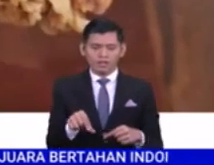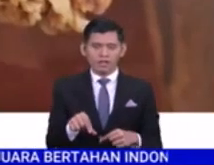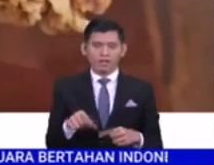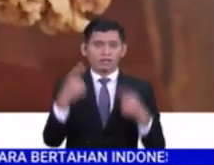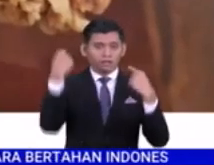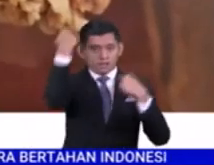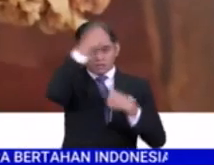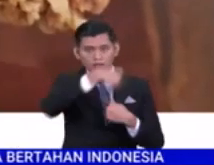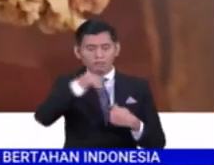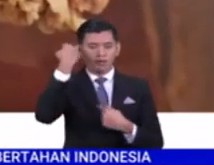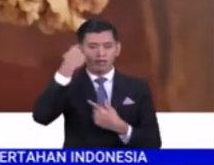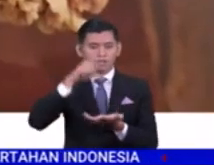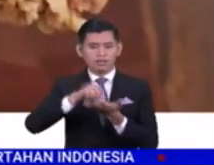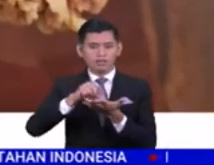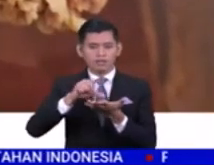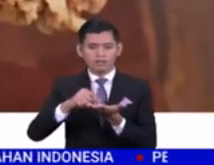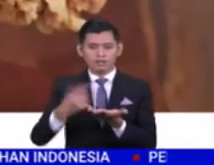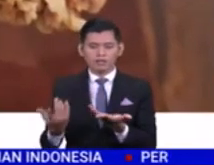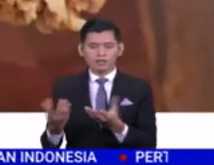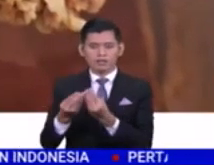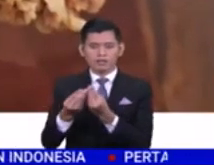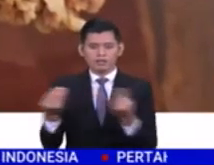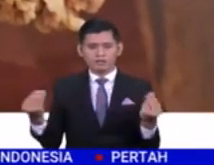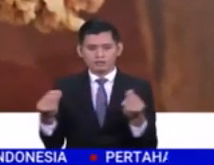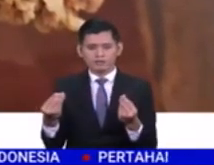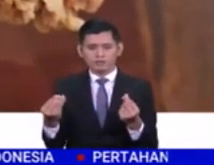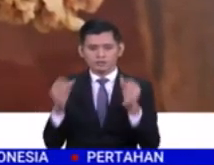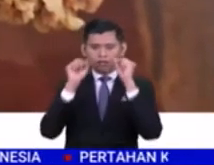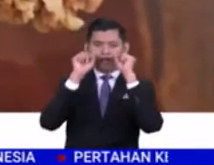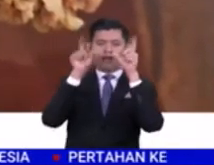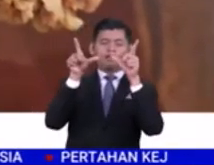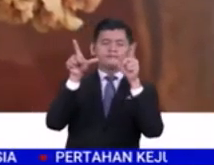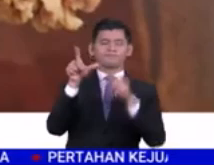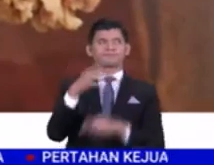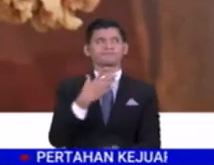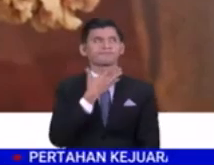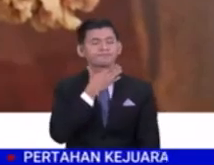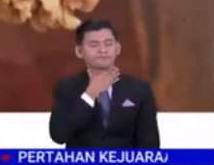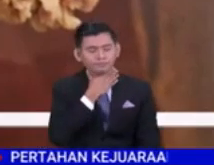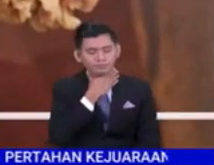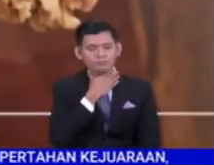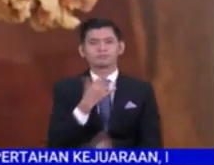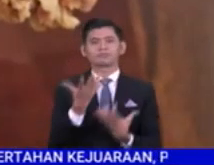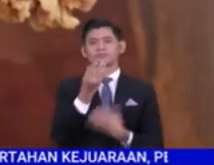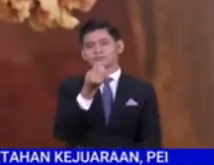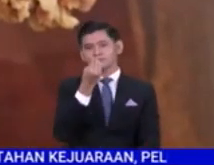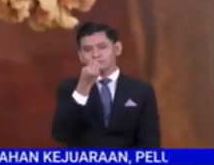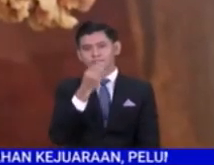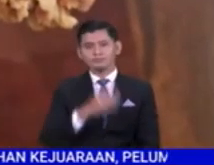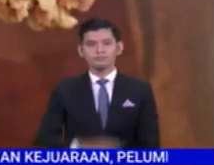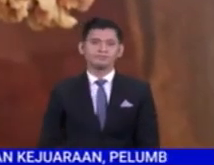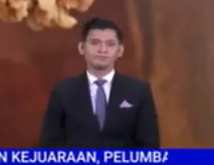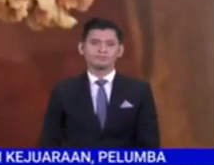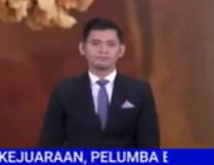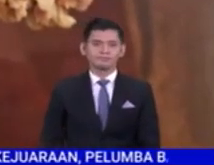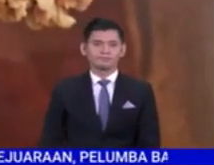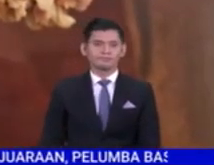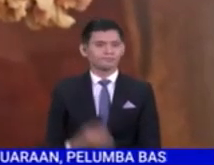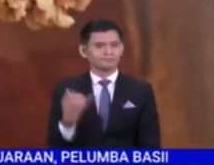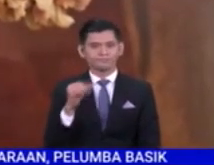itu turut disaluti tepung goreng, membuatkan Gabrielle terus hilang selera untuk makan hidangan kegemarannya itu.